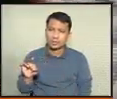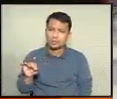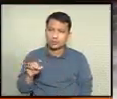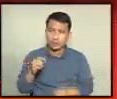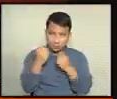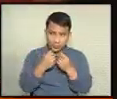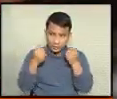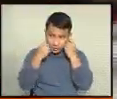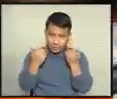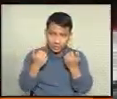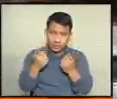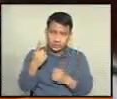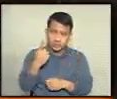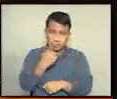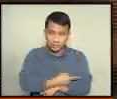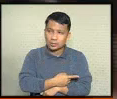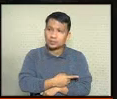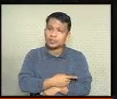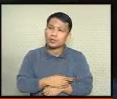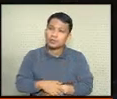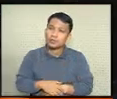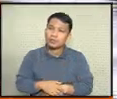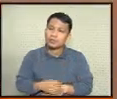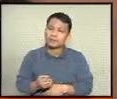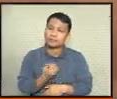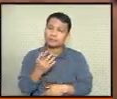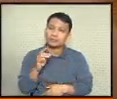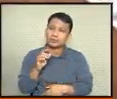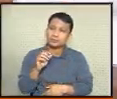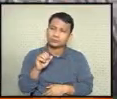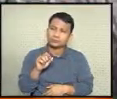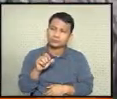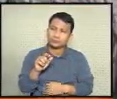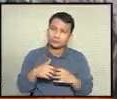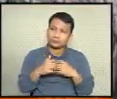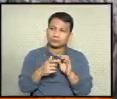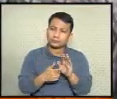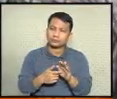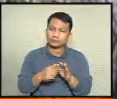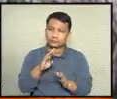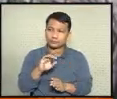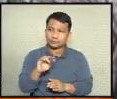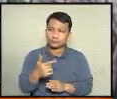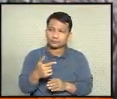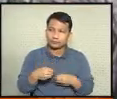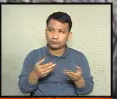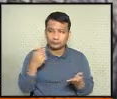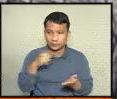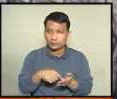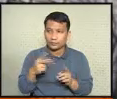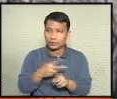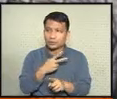o surgical masks kada araw. Samantala, 18 establisimiento na sa Bambang, Maynila ang binigyan